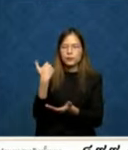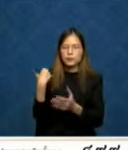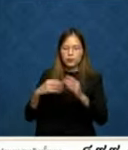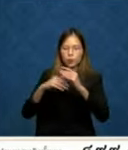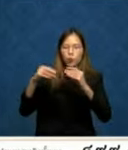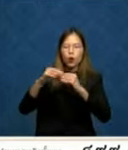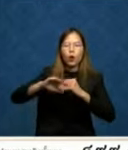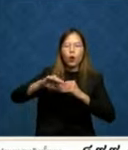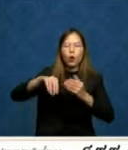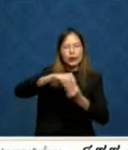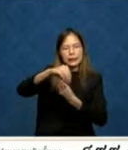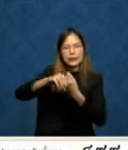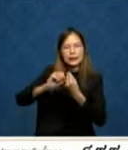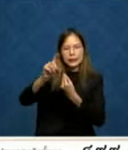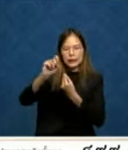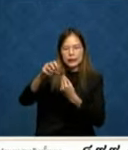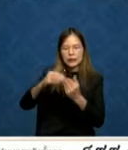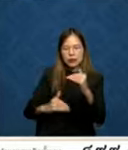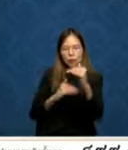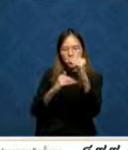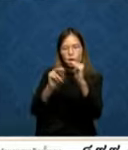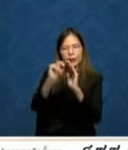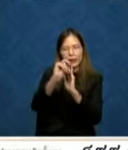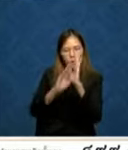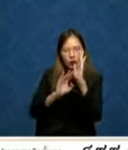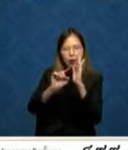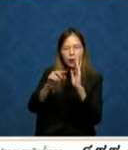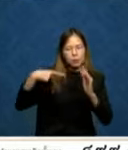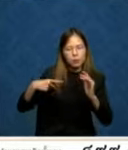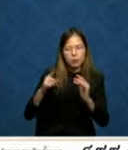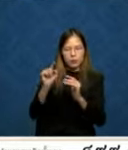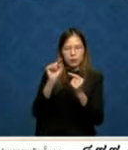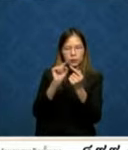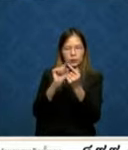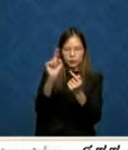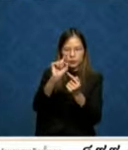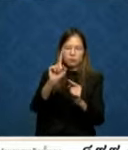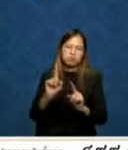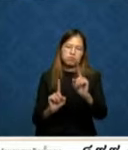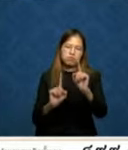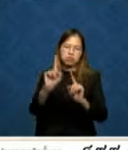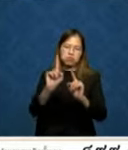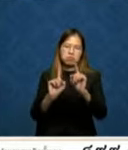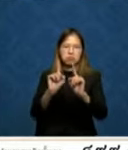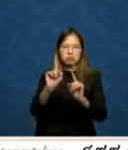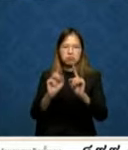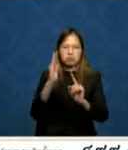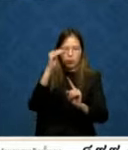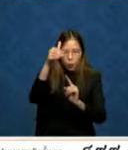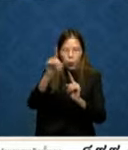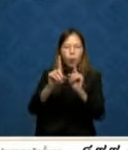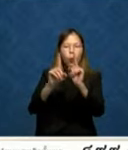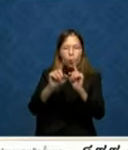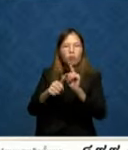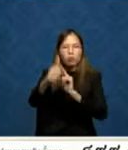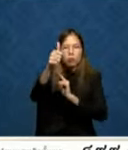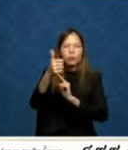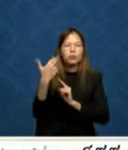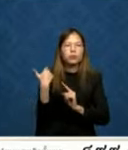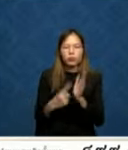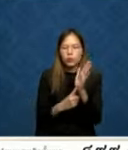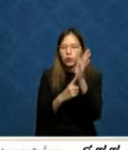เศรษฐกิจไทยและจะสามารถกำหนดนโยบายที่เป็นประโยชน์สามารถลดความเหลื่อมล้ำได้ในอนาคตผมยก